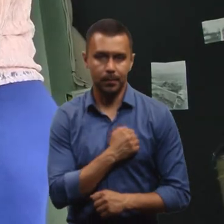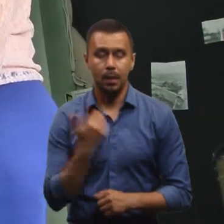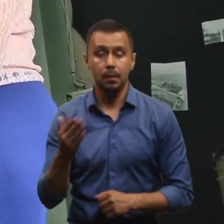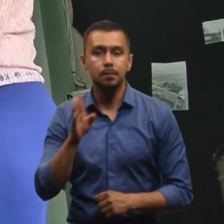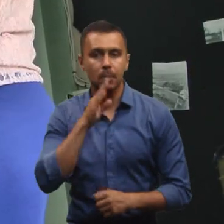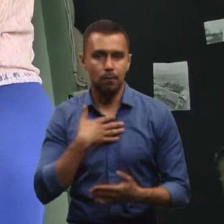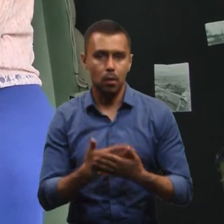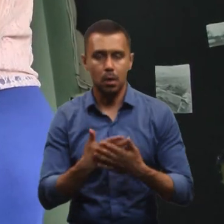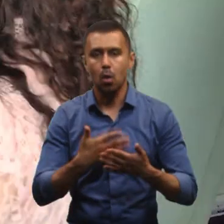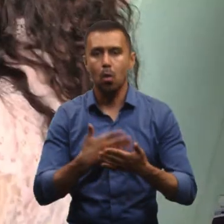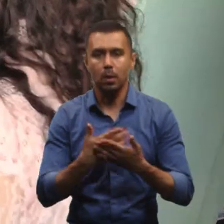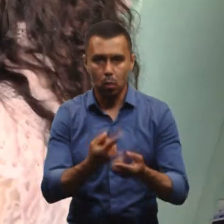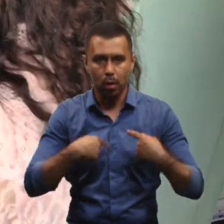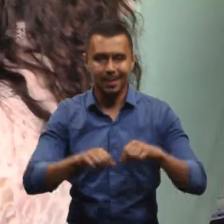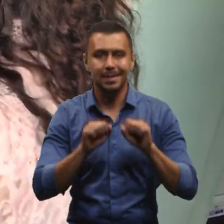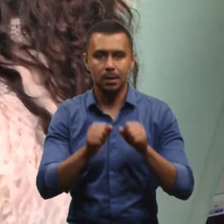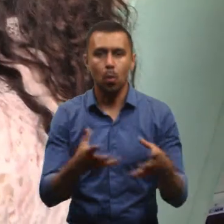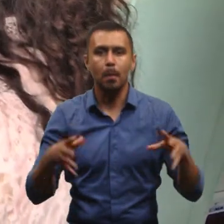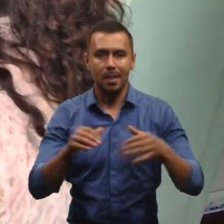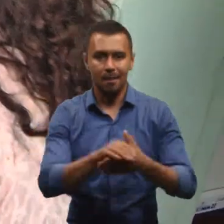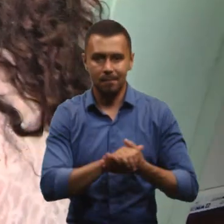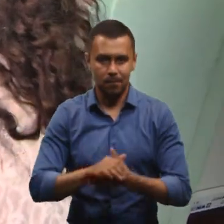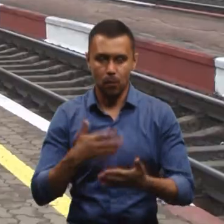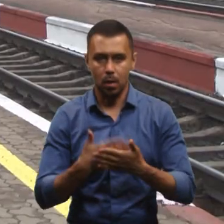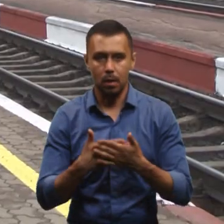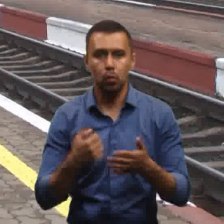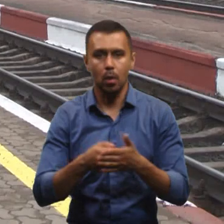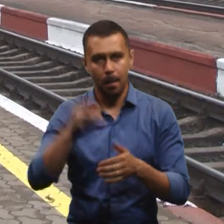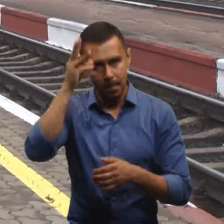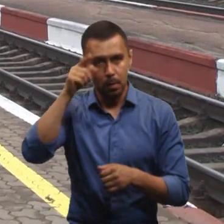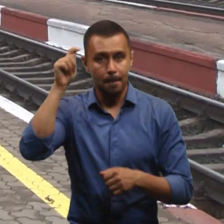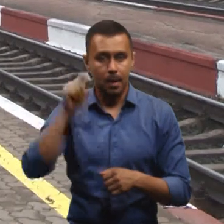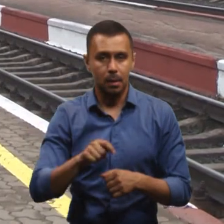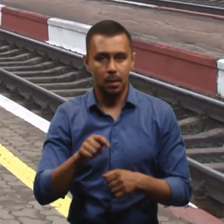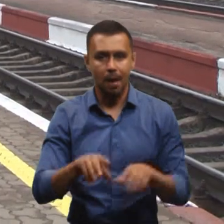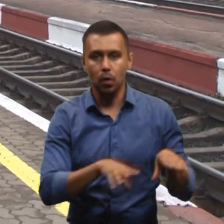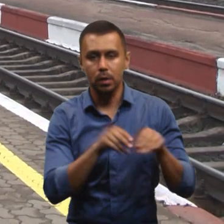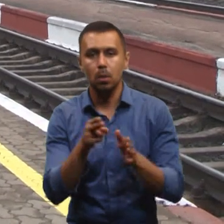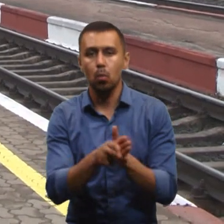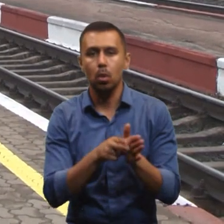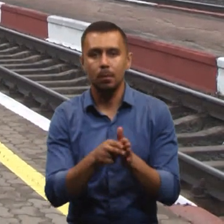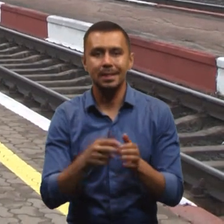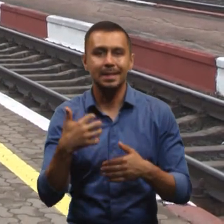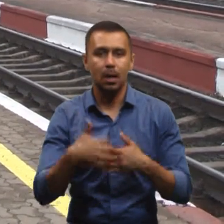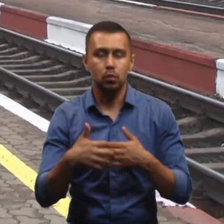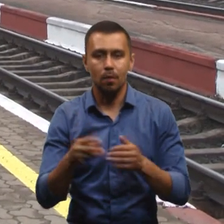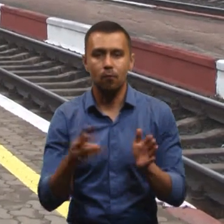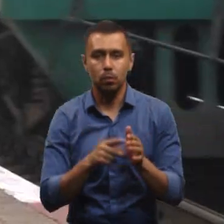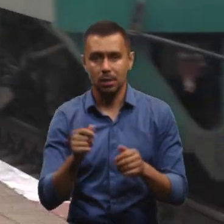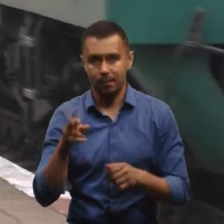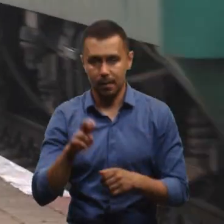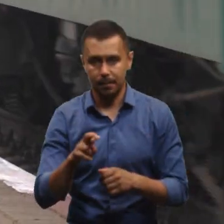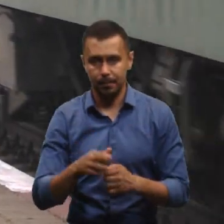– волонтерка громадської організації «Захист об'єднання волонтерів». До Хмельницького, розповіла, приїхала евакуаційним потягом із Херсона 8